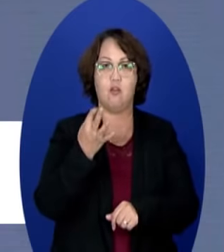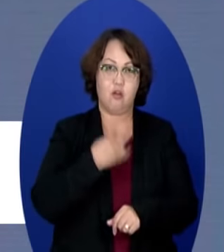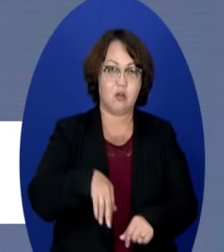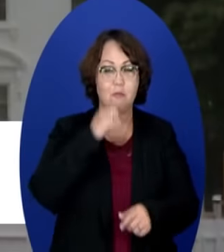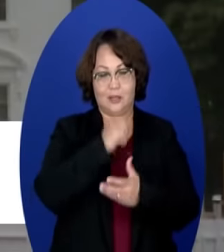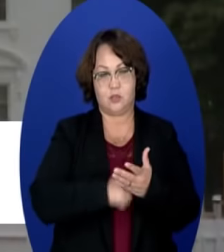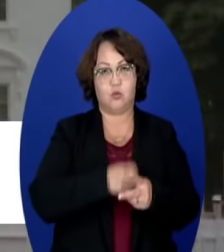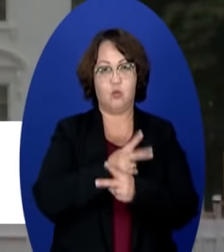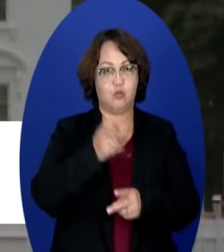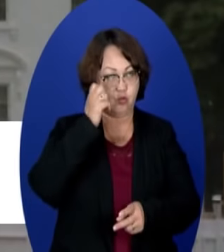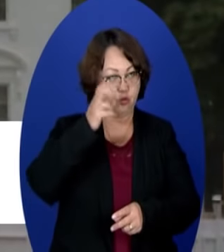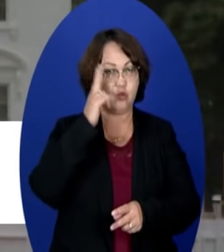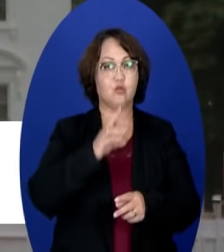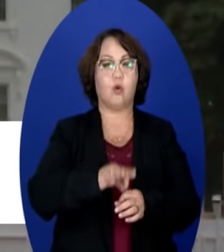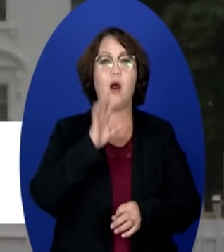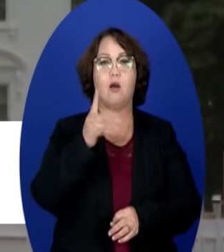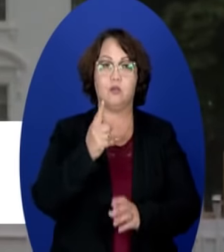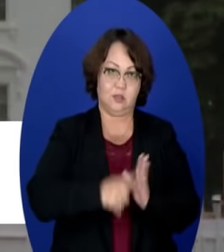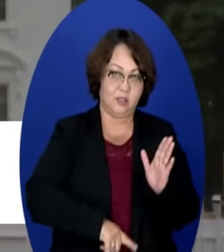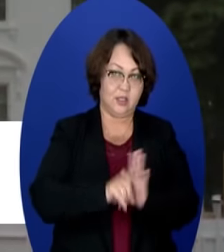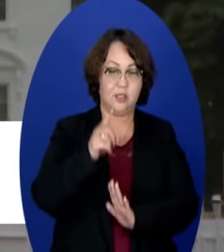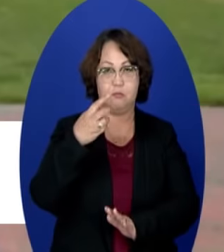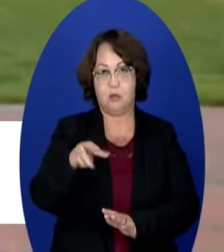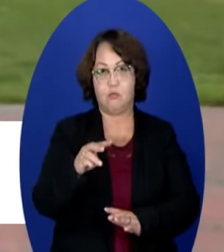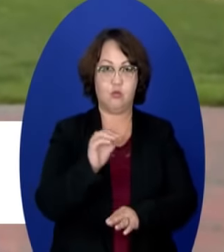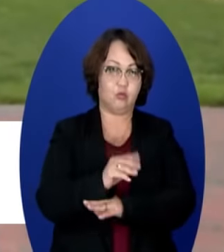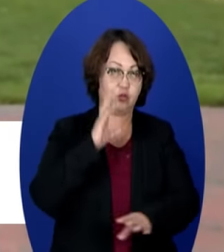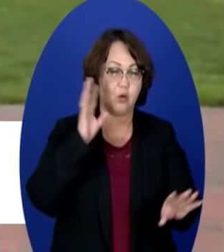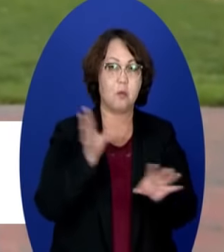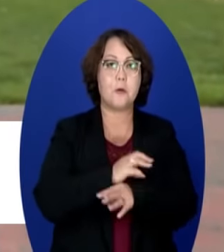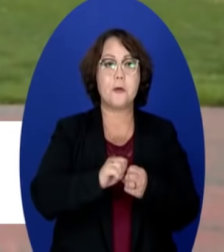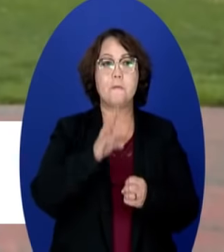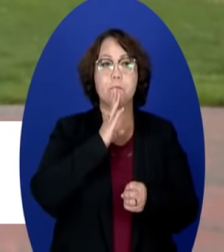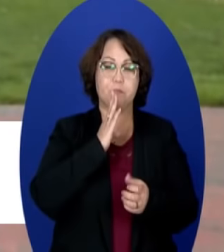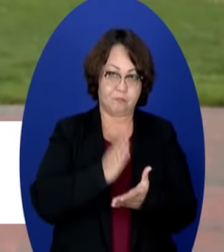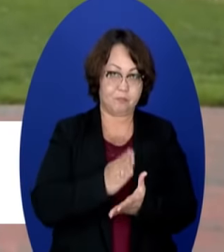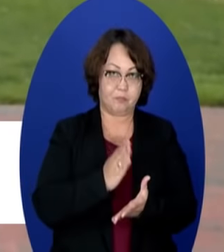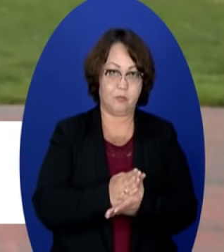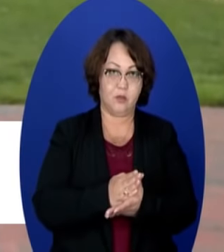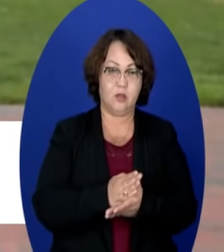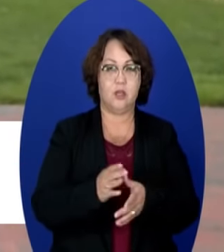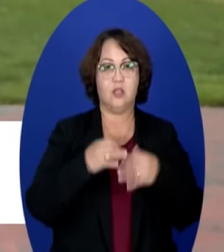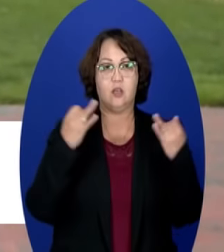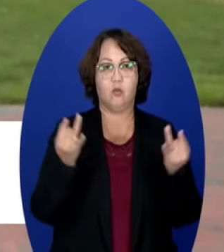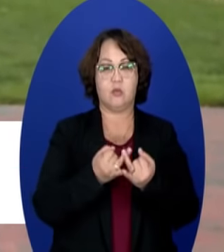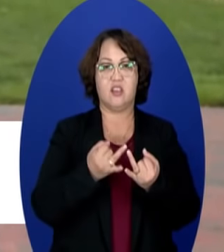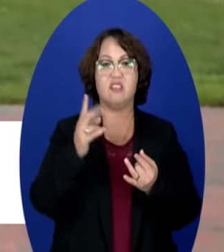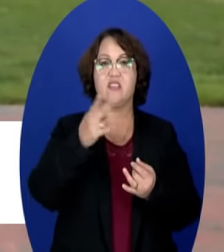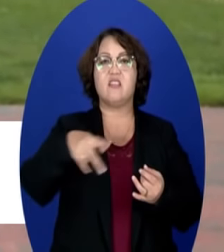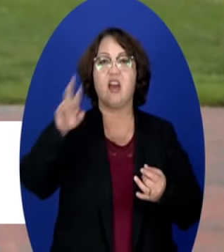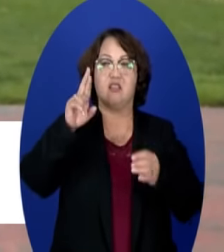батлагдсан хуулинд ерөнхийлөгчийн сонгуулийг 11-р сарын эхний мягмар гарагт зохион байгуулахар заасан байдаг. Тиймээс Конгрессийн дээд дод